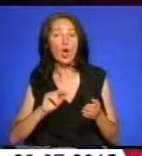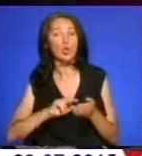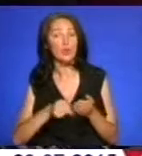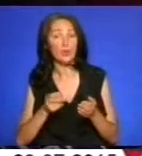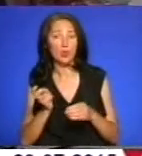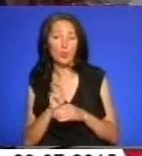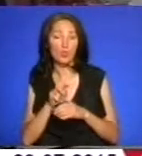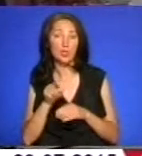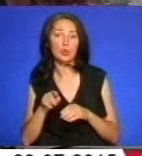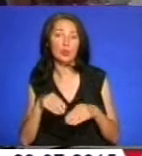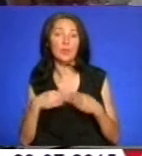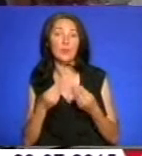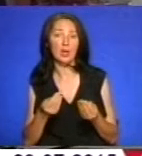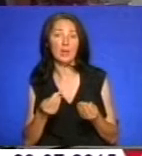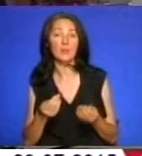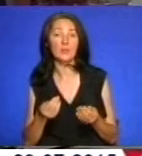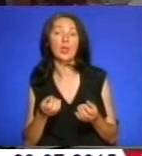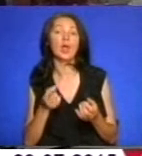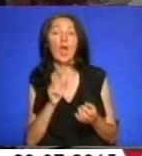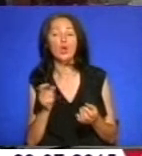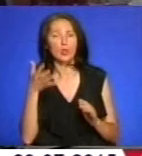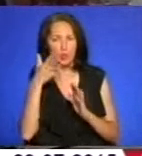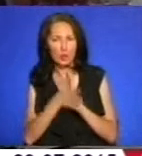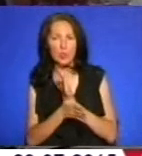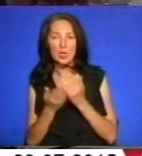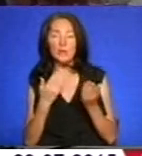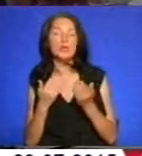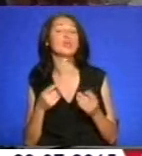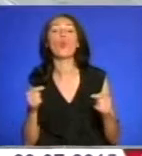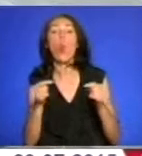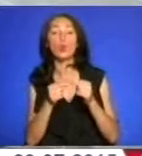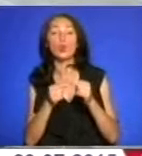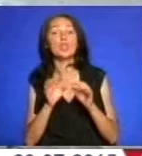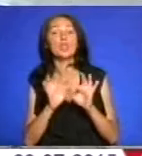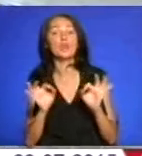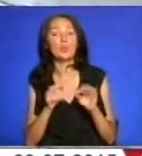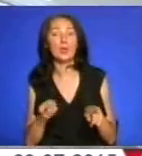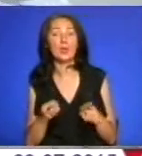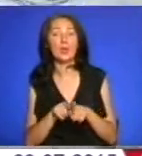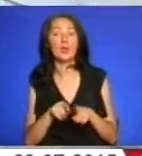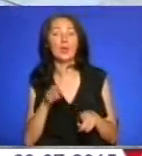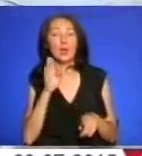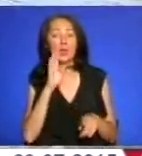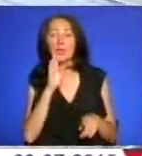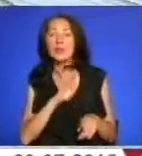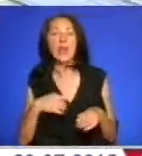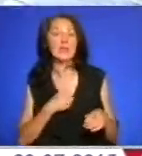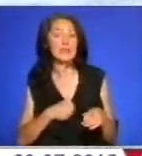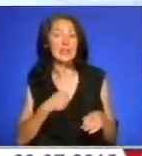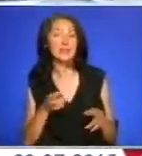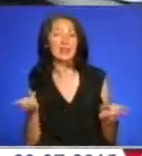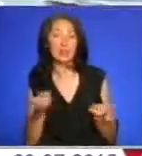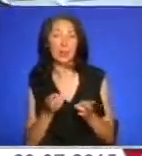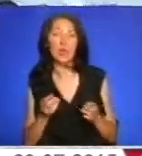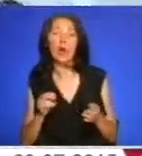сюди здати. Однак зазвичай люди із розумінням ставляться до уточнення інформації. Так і пані Віра не сердиться, що довелося ходити